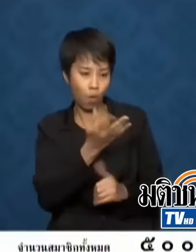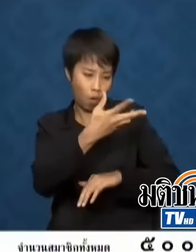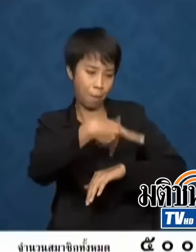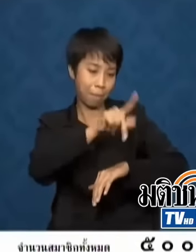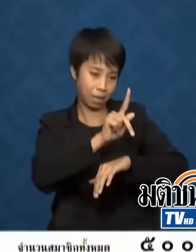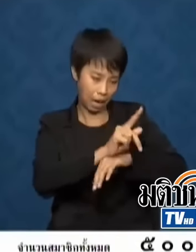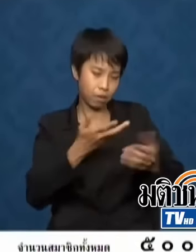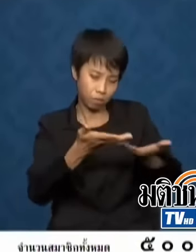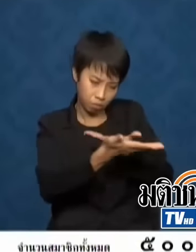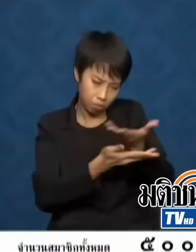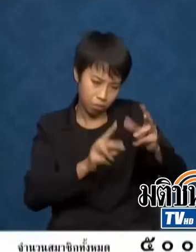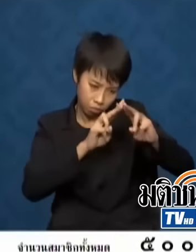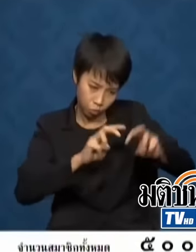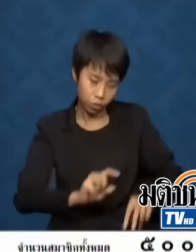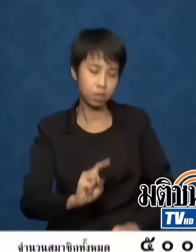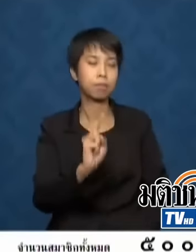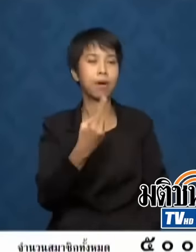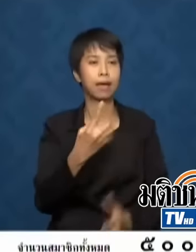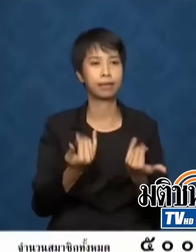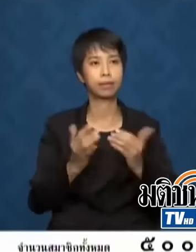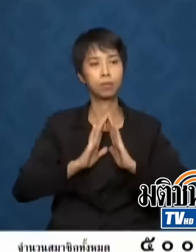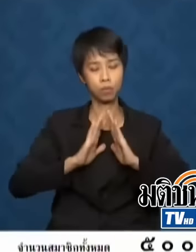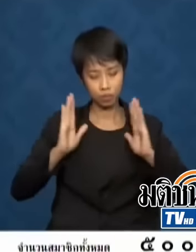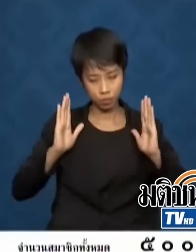ในสภาแห่งนี้อีกครั้งหนึ่งค่ะขอบพระคุณค่ะ